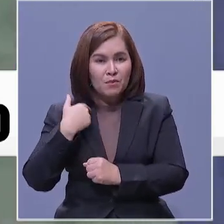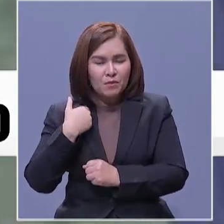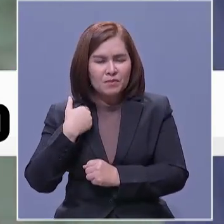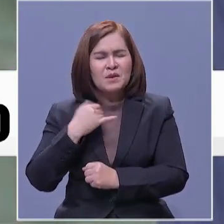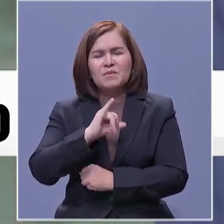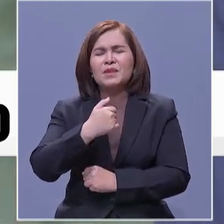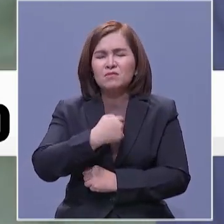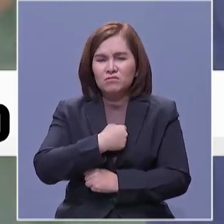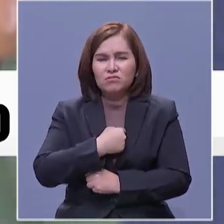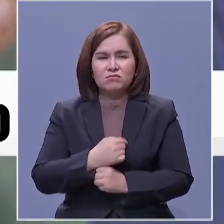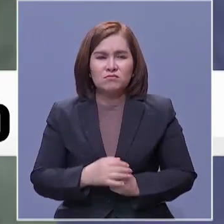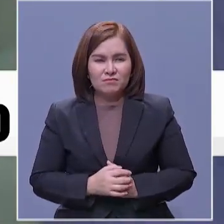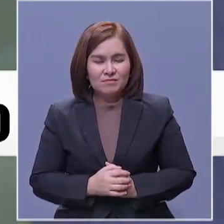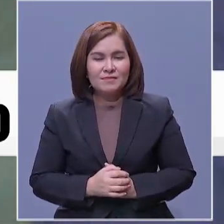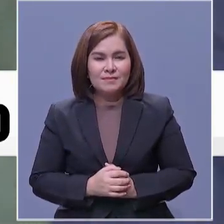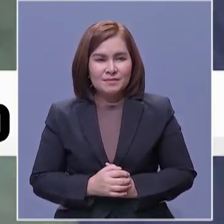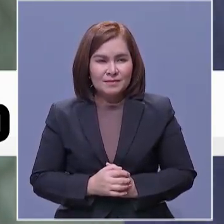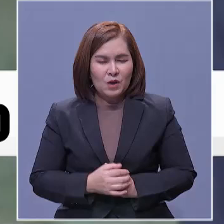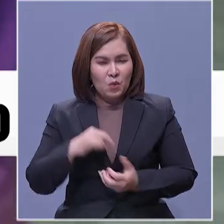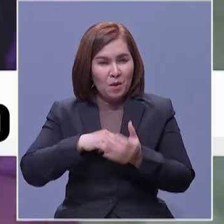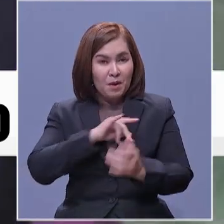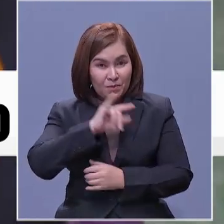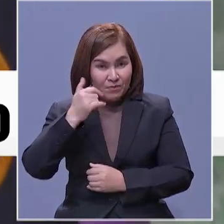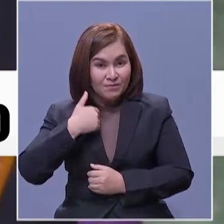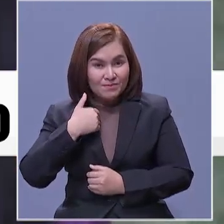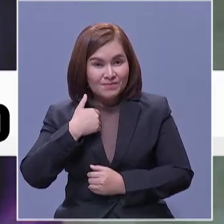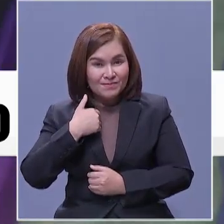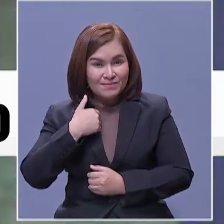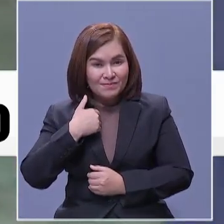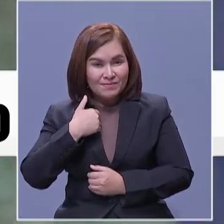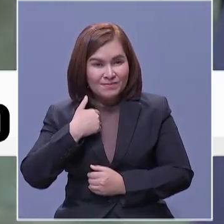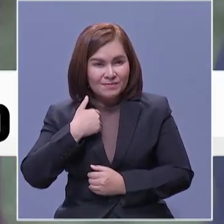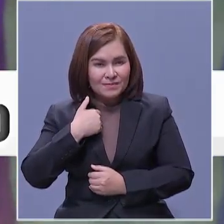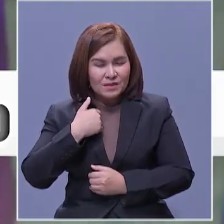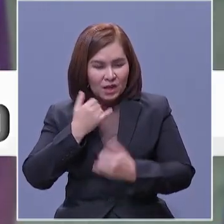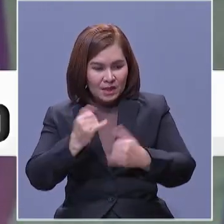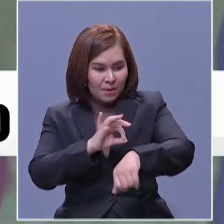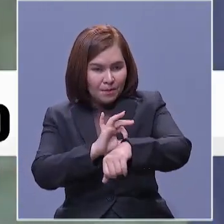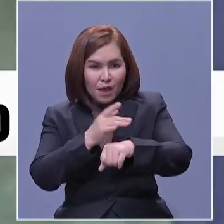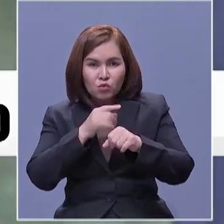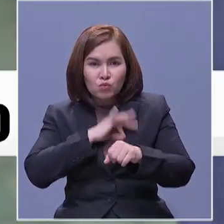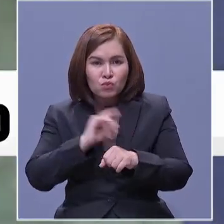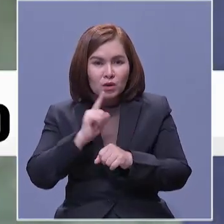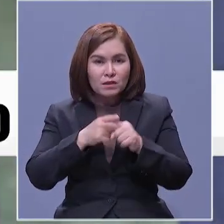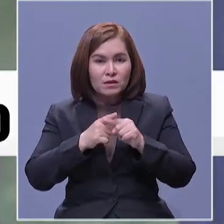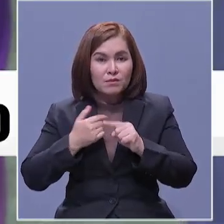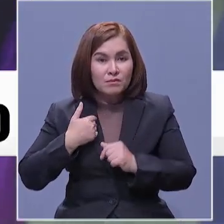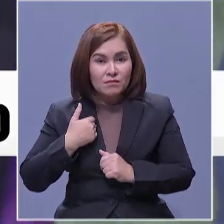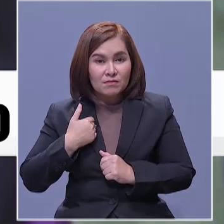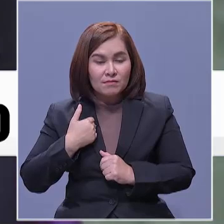ไม่แน่ใจครับ ไม่แน่ใจที่จะไปอยู่ใจ บาดแผลตัวนี้เป็นยังไงบ้างคะทีเจ็บสั่ง